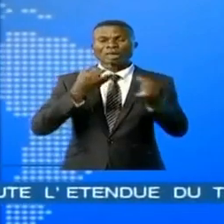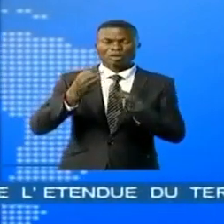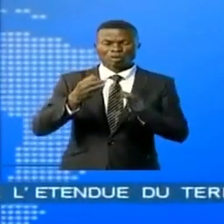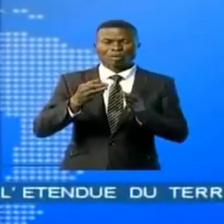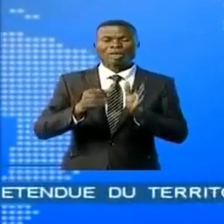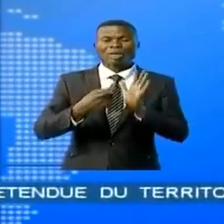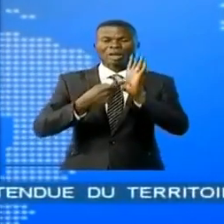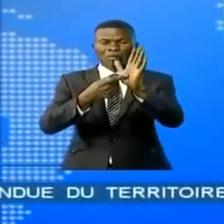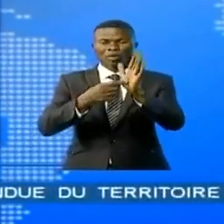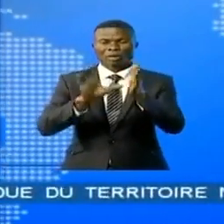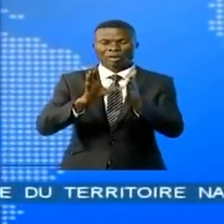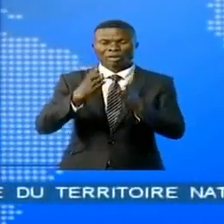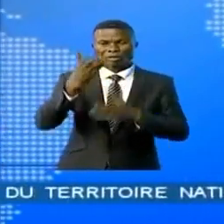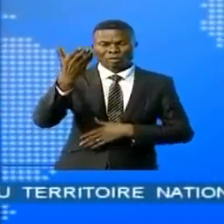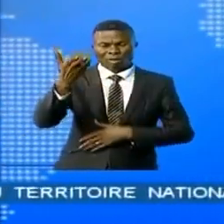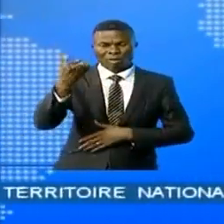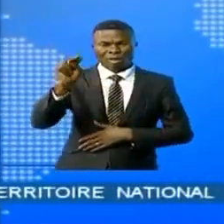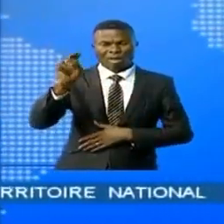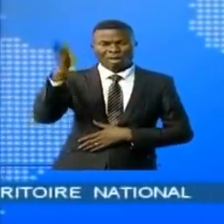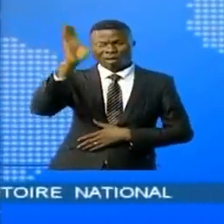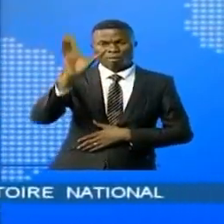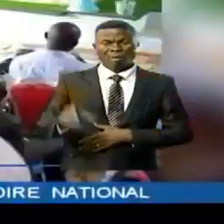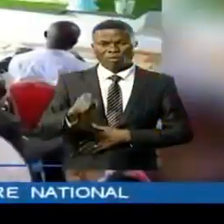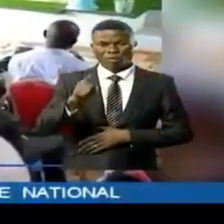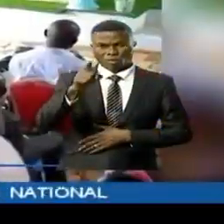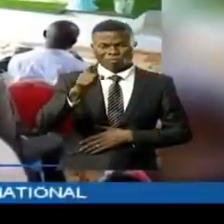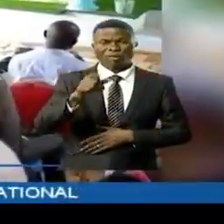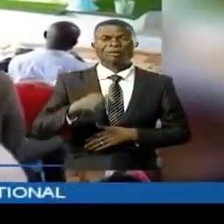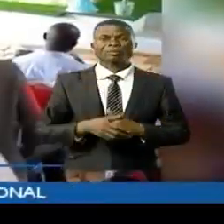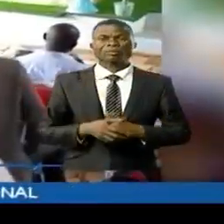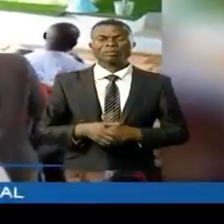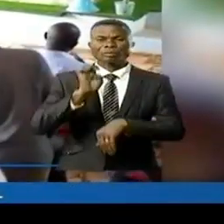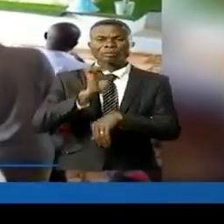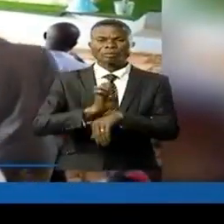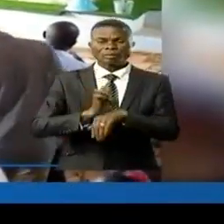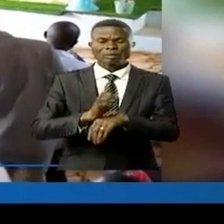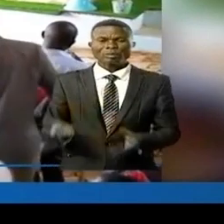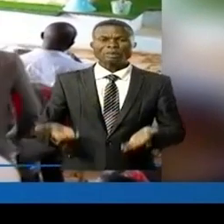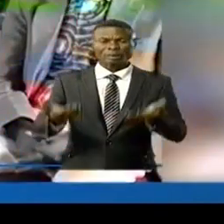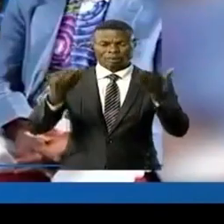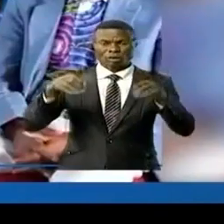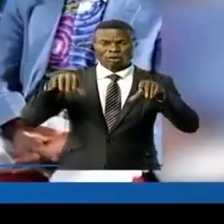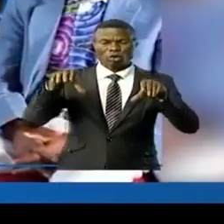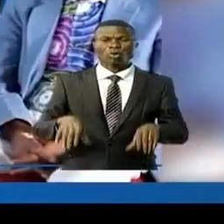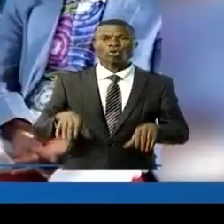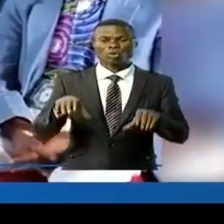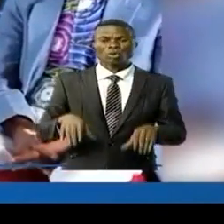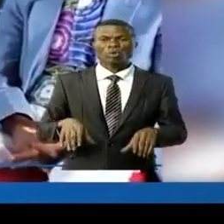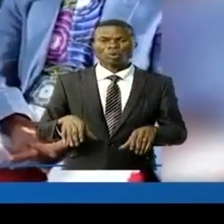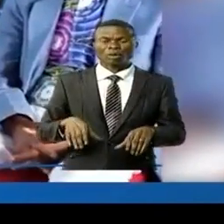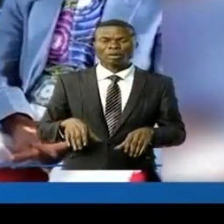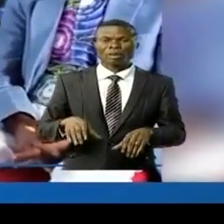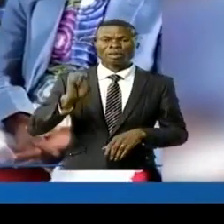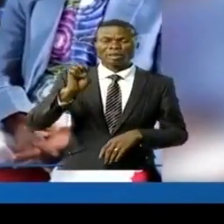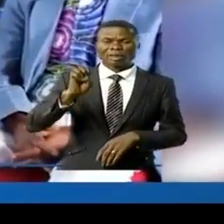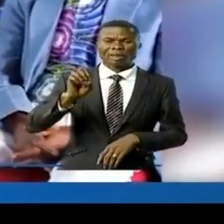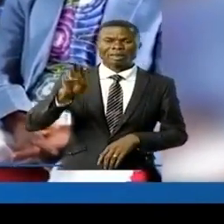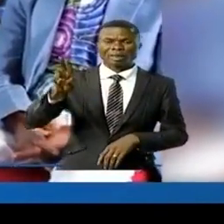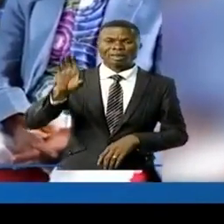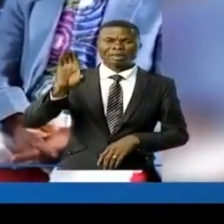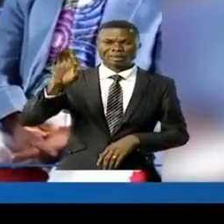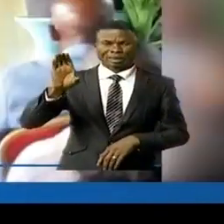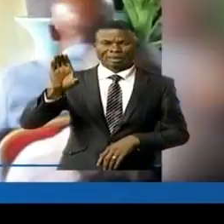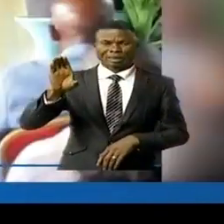reportage de la rtnc court central l'église de réveil du congo et rc congo centrale